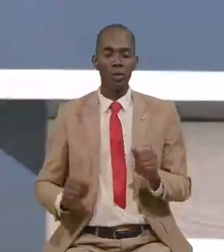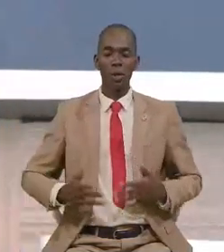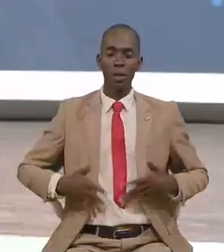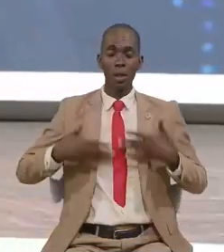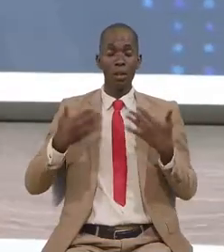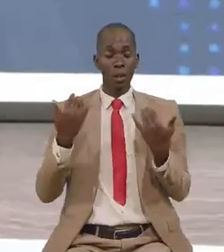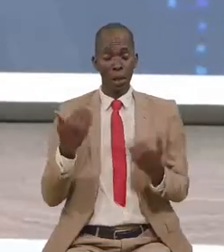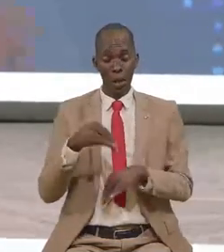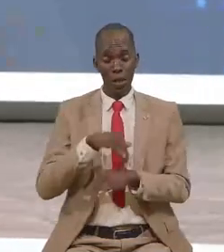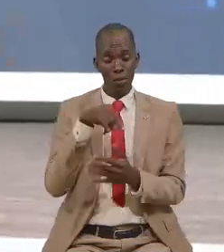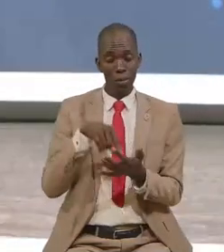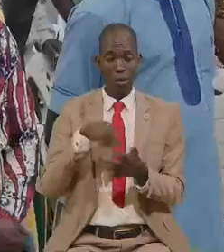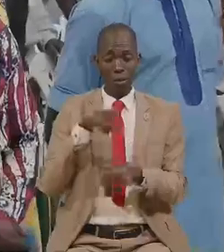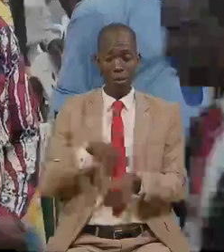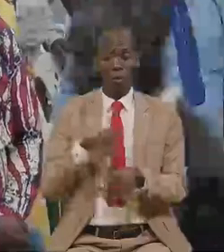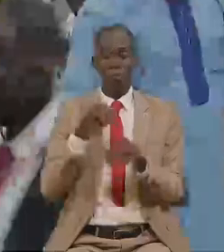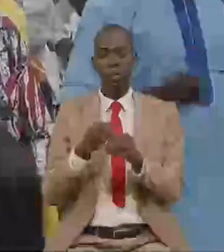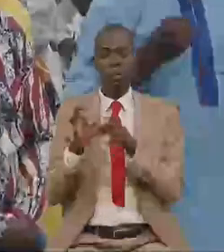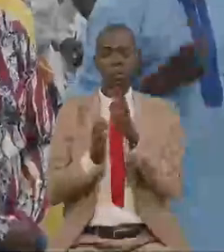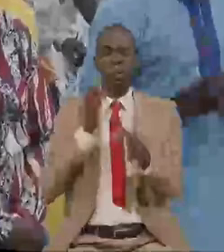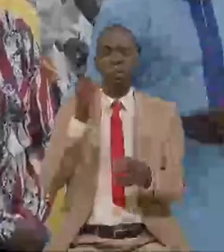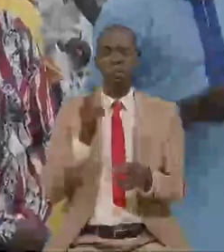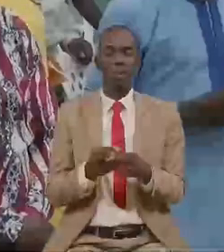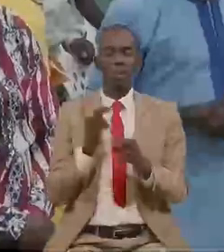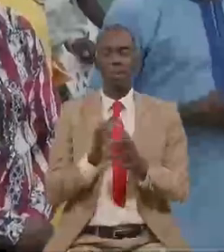ce moment, au nom de Jésus.